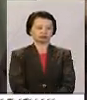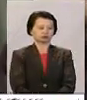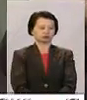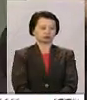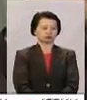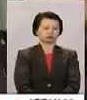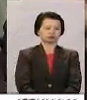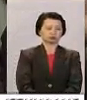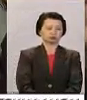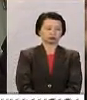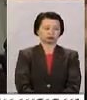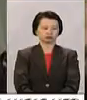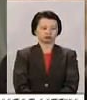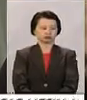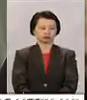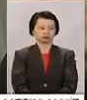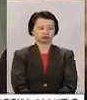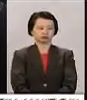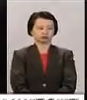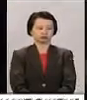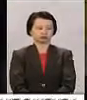Nama kau bunga.